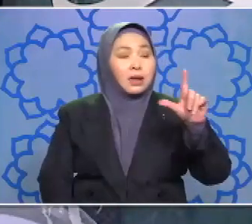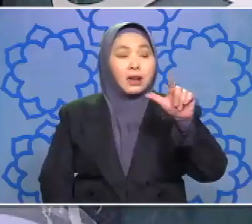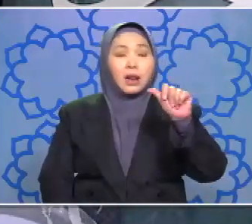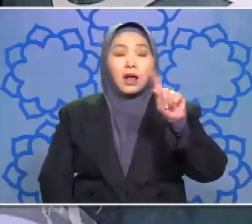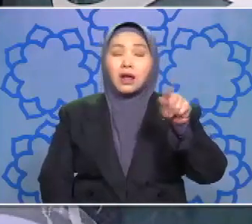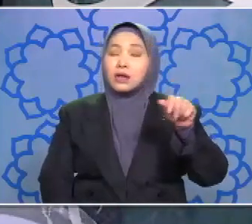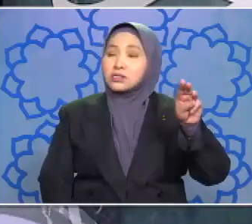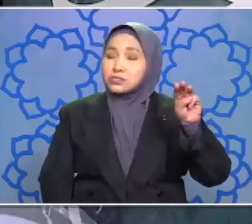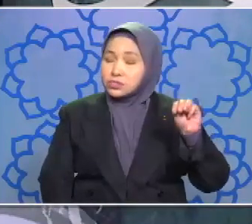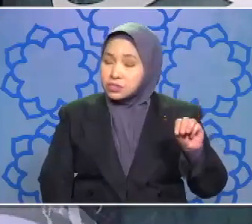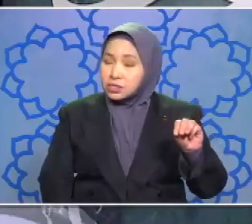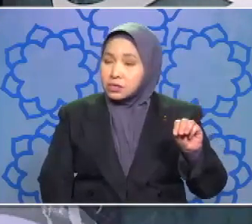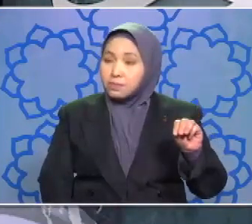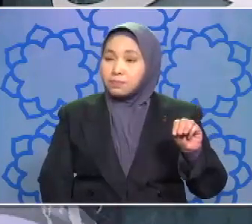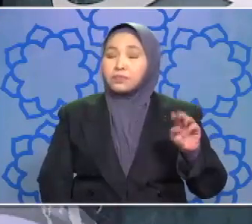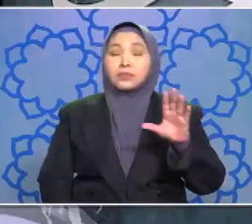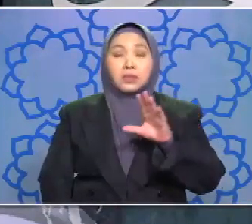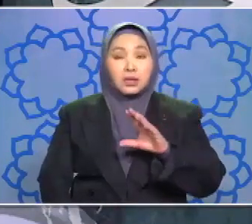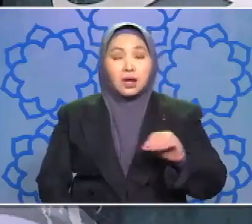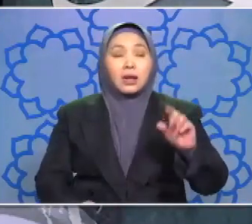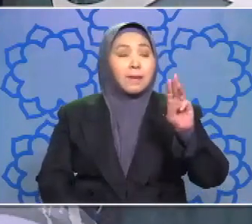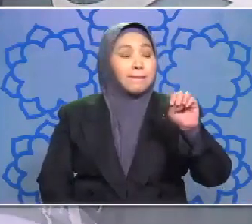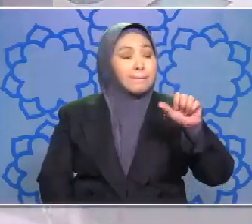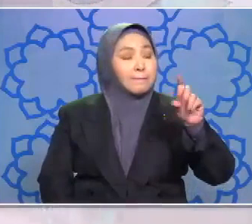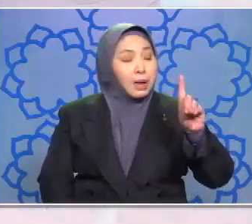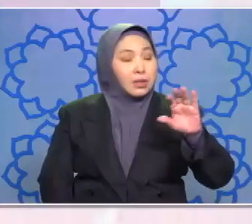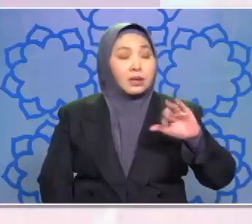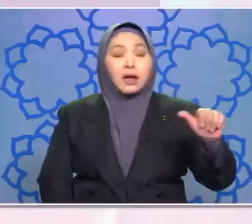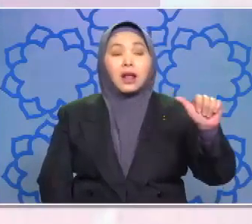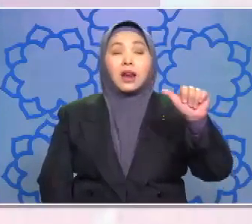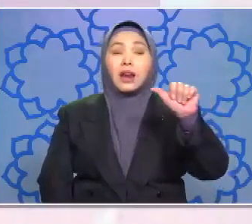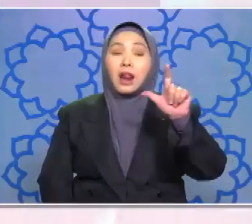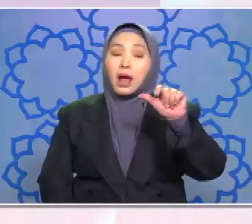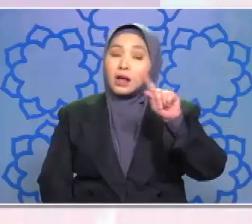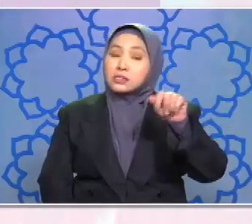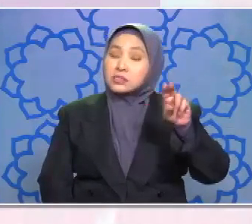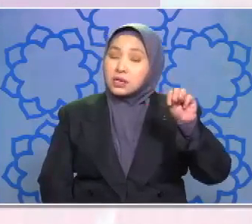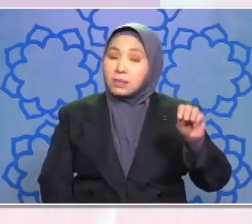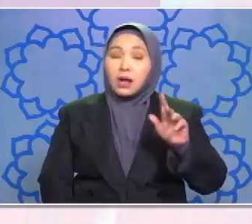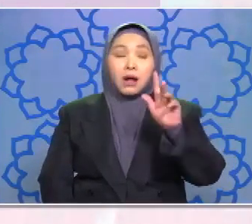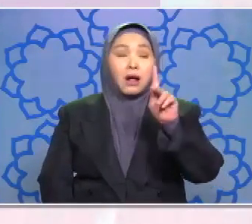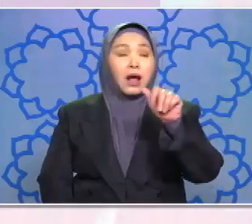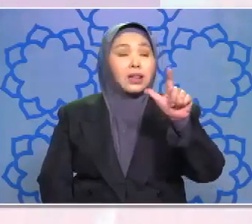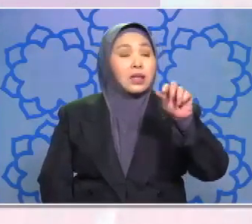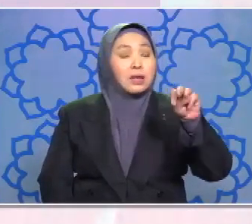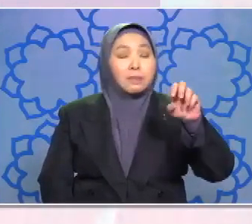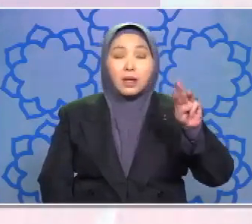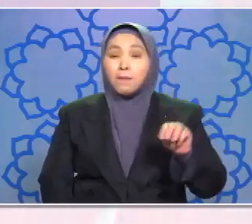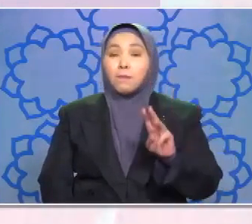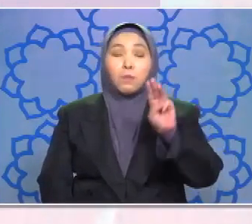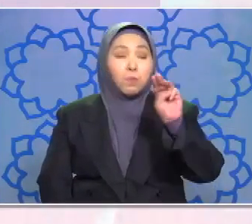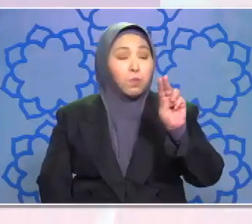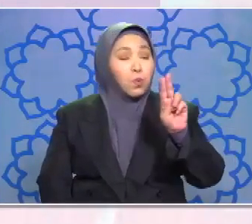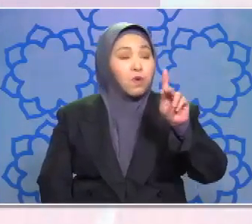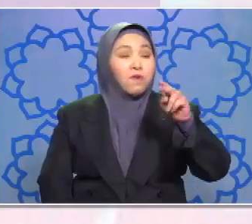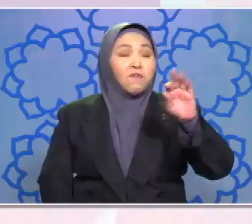kalimi. Kita nak melihat hukum tajwid mad lazim kalimi, iaitulah mad lazim kalimi mukhaffaf pada hari ini,